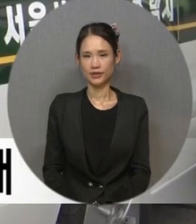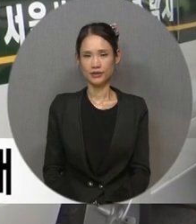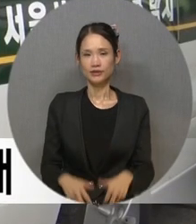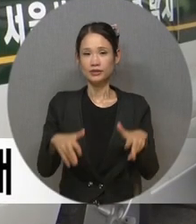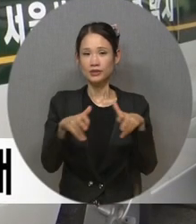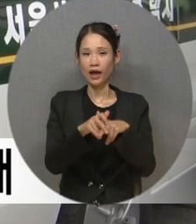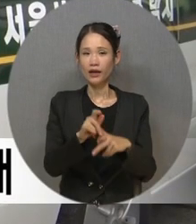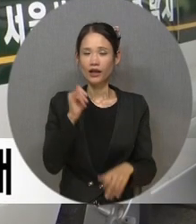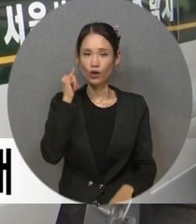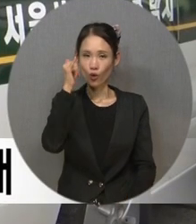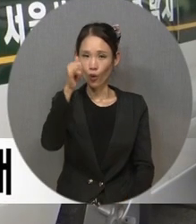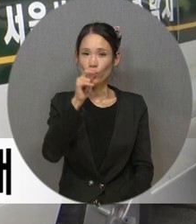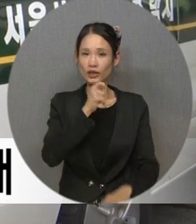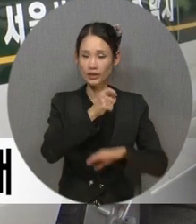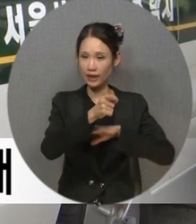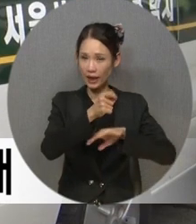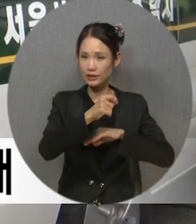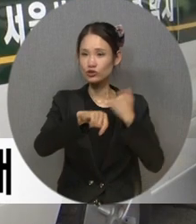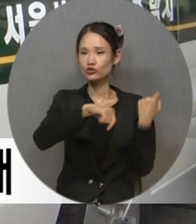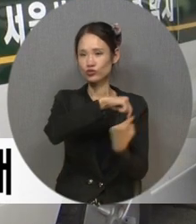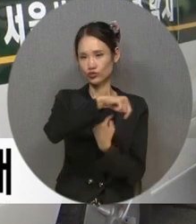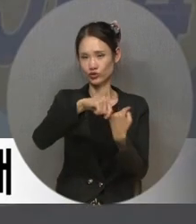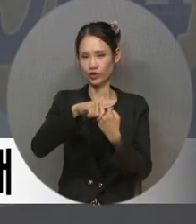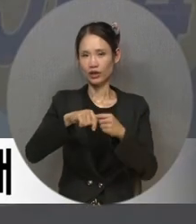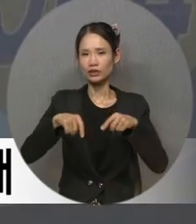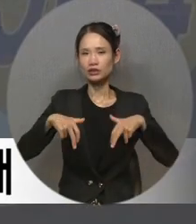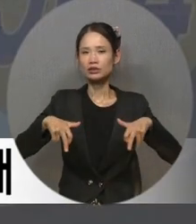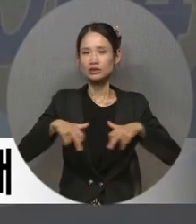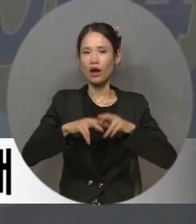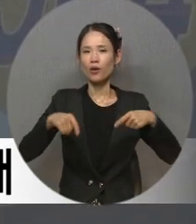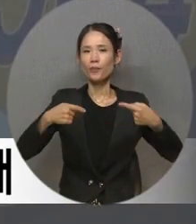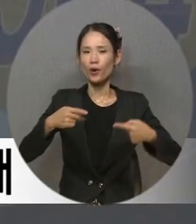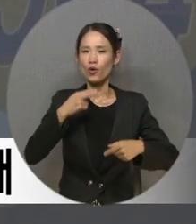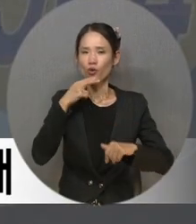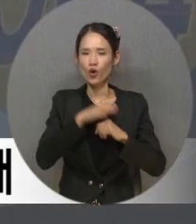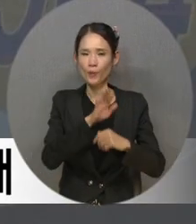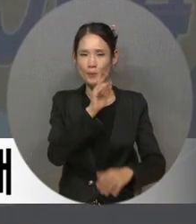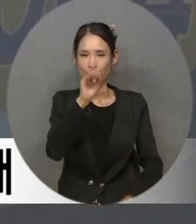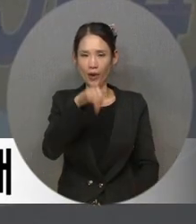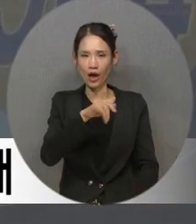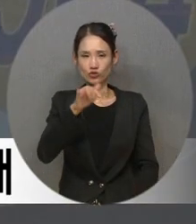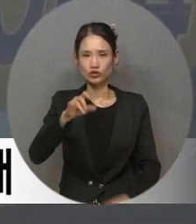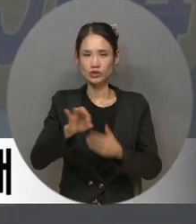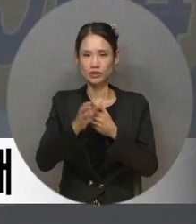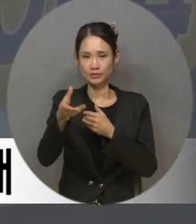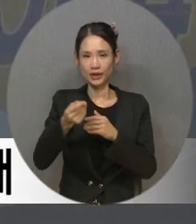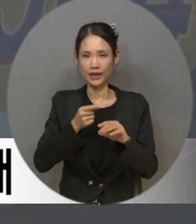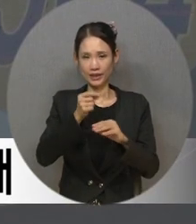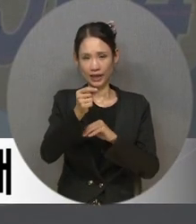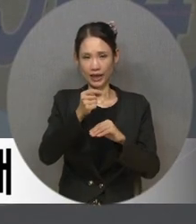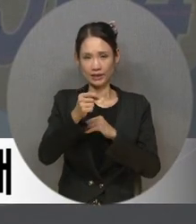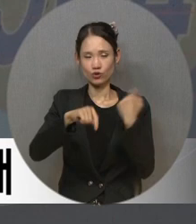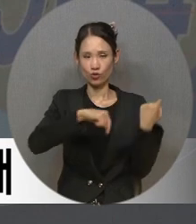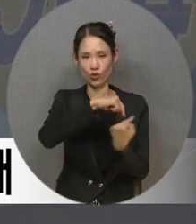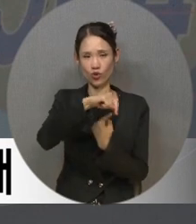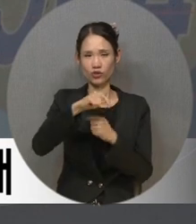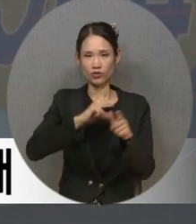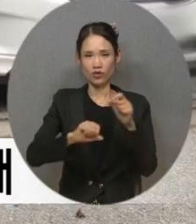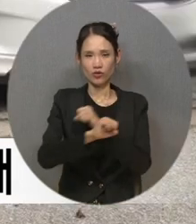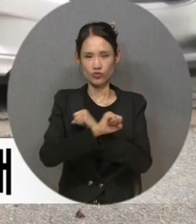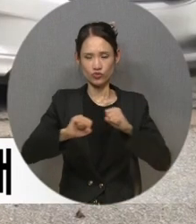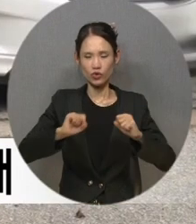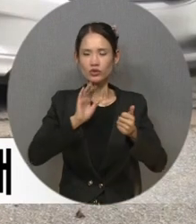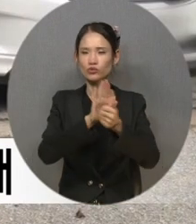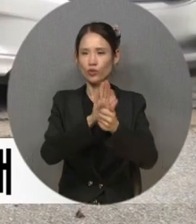장애인 콜택시 운행 확대부터 비휠체어 장애인을 위한 바우처, 인차 택시 활성화까지 폭넓게 지원할